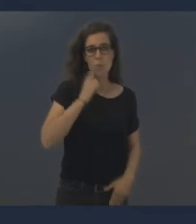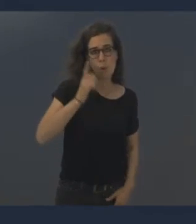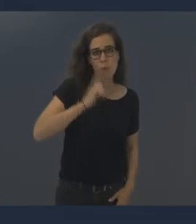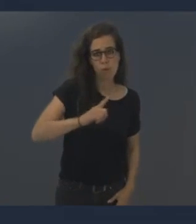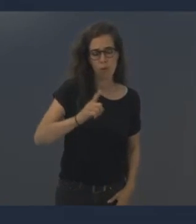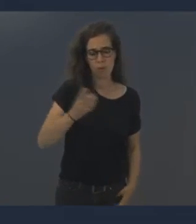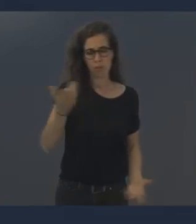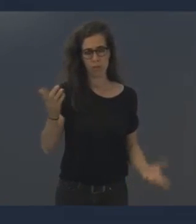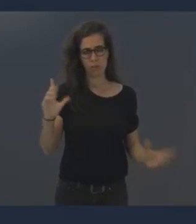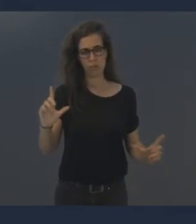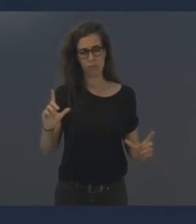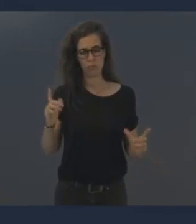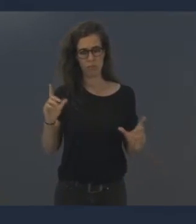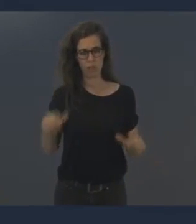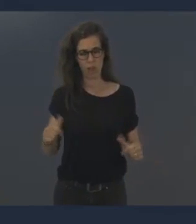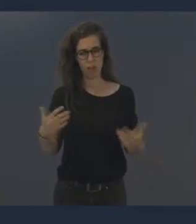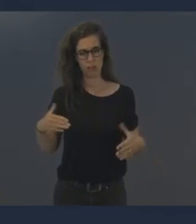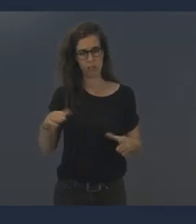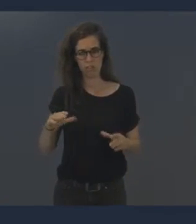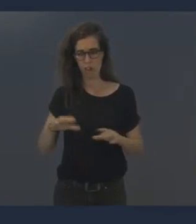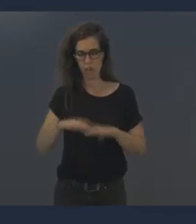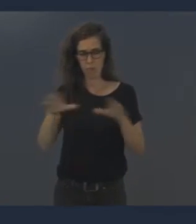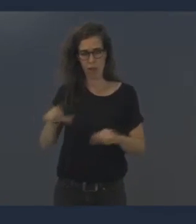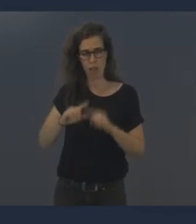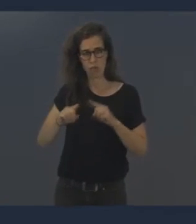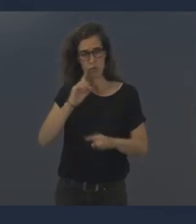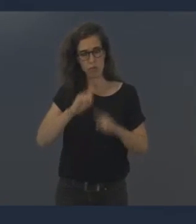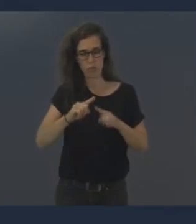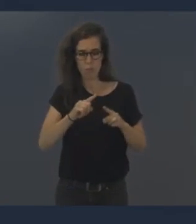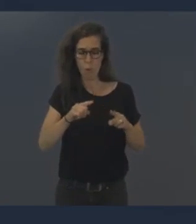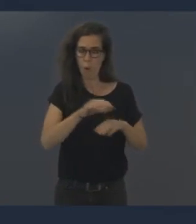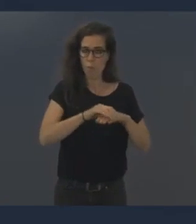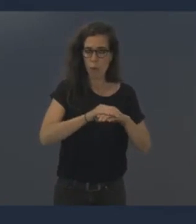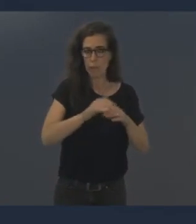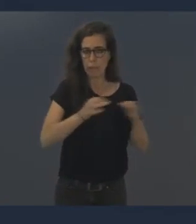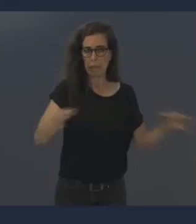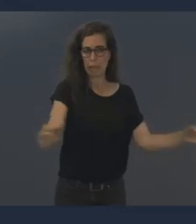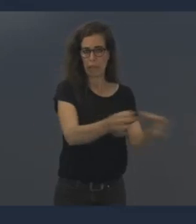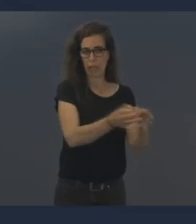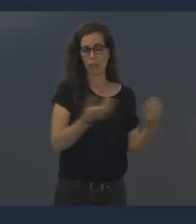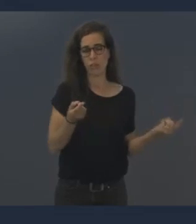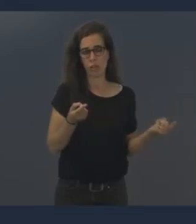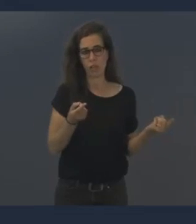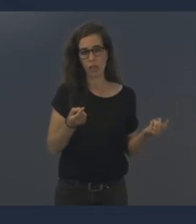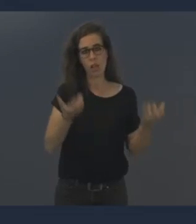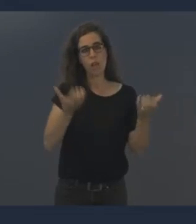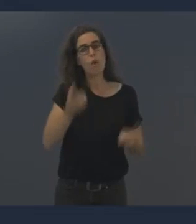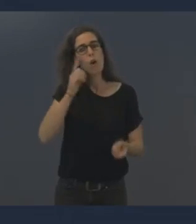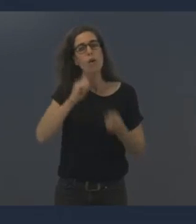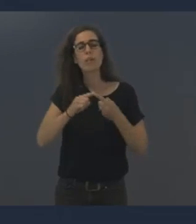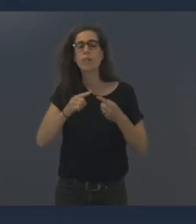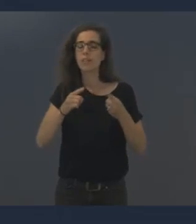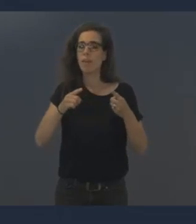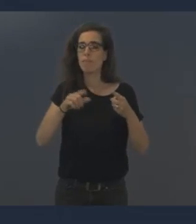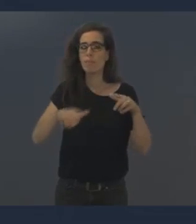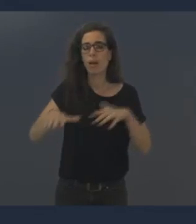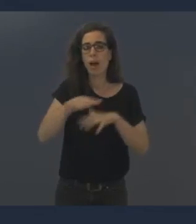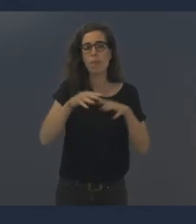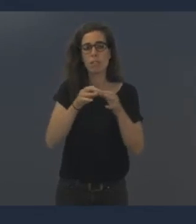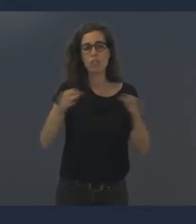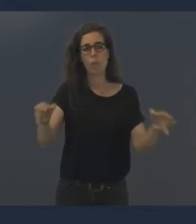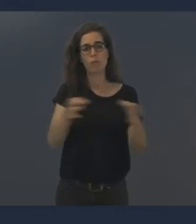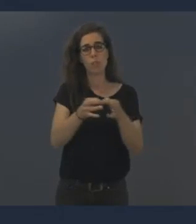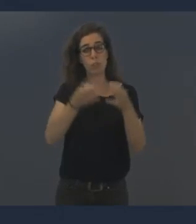territoriales? Vous vouliez en réalité faire une politique d'aménagement du territoire censée être d'une